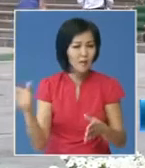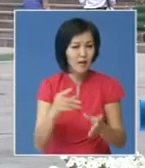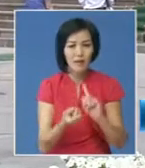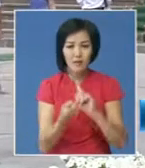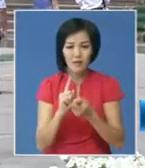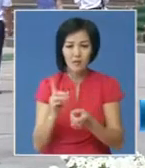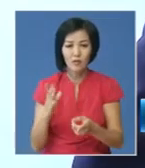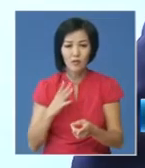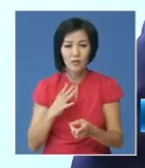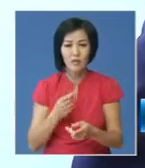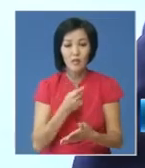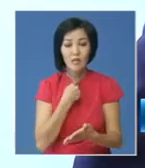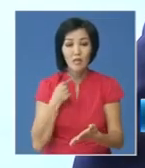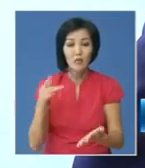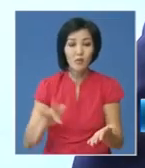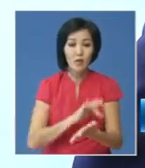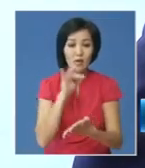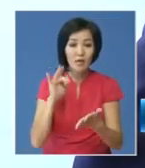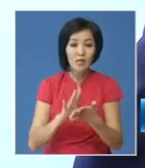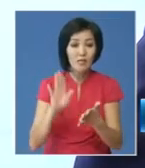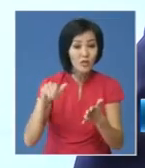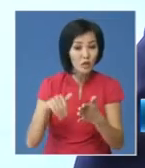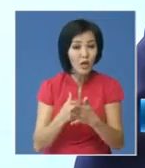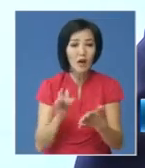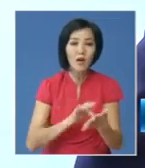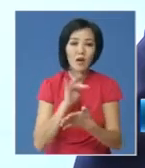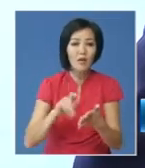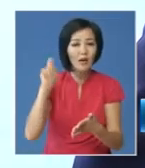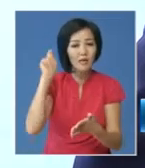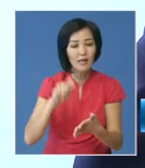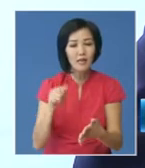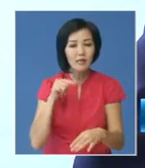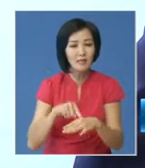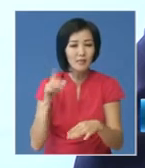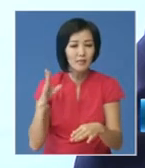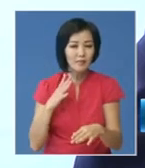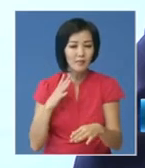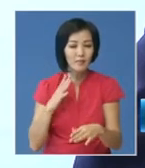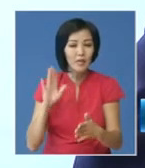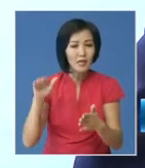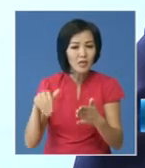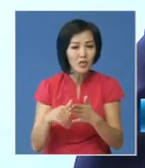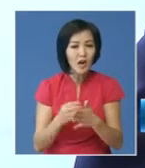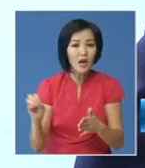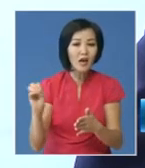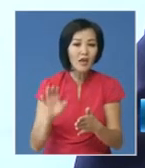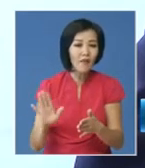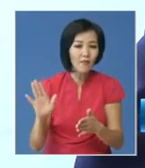Талдықорған қаласын өзін мен бір жаңа қалаға келгендей болып өзім сезіндім. Бір жаңа бір